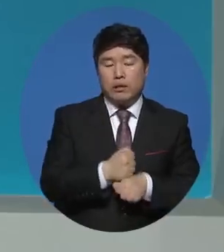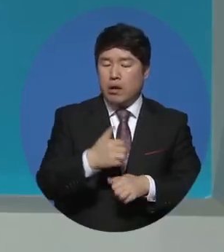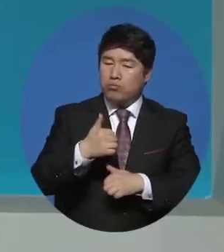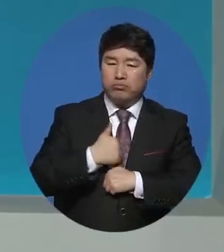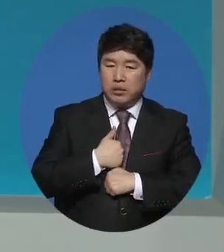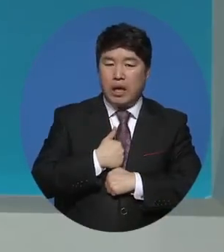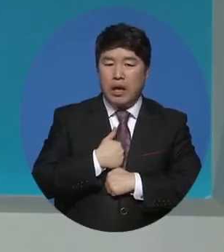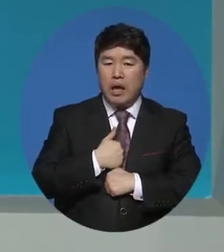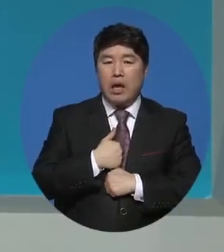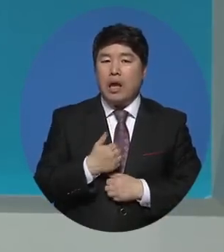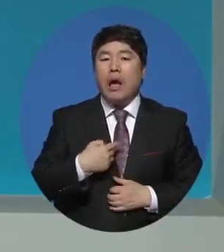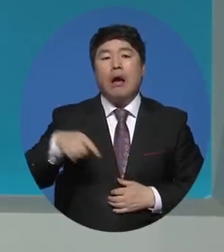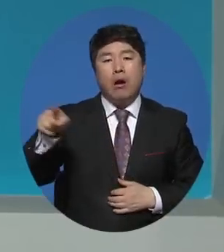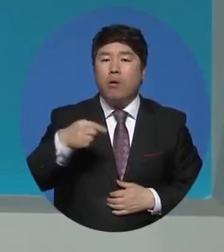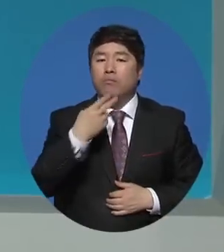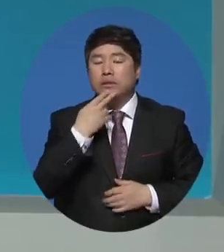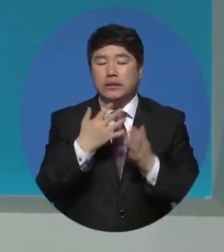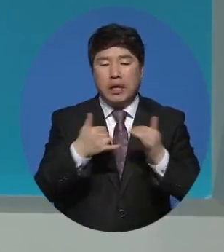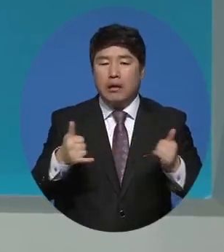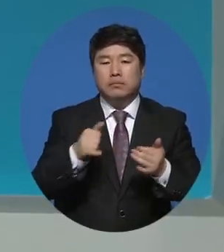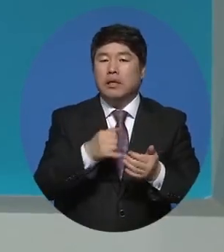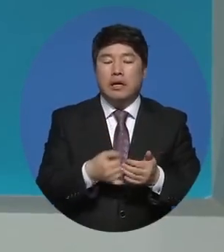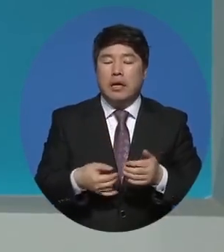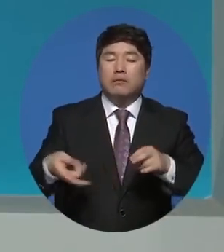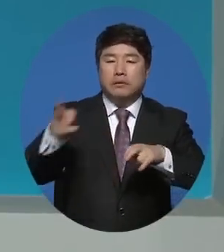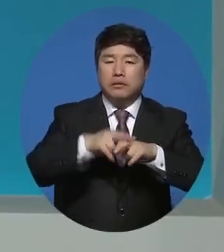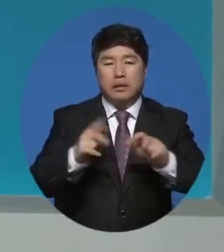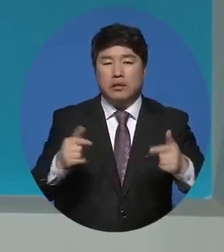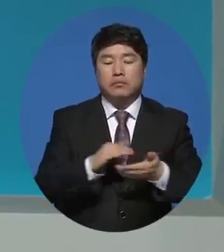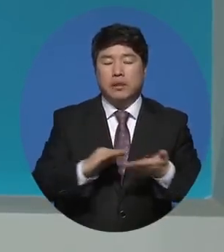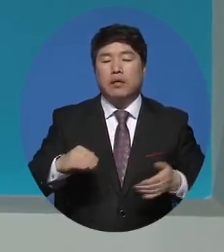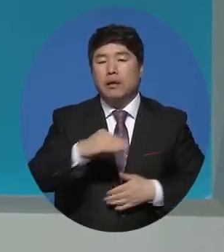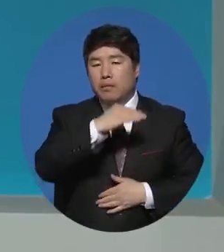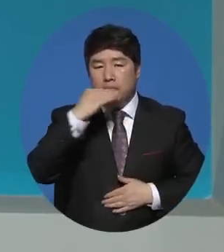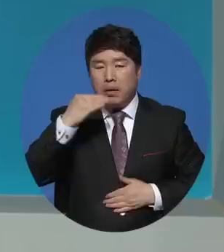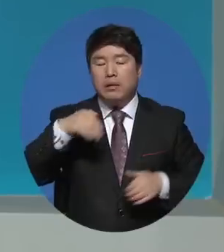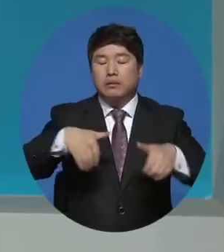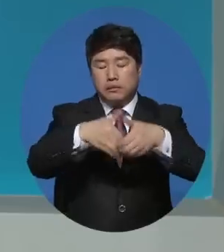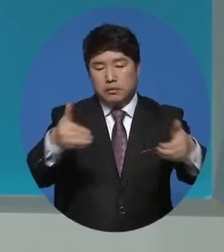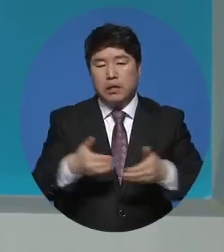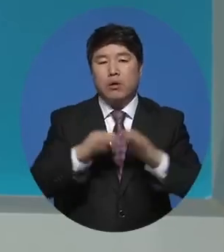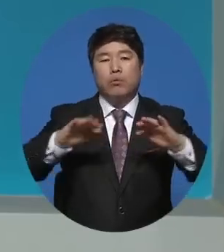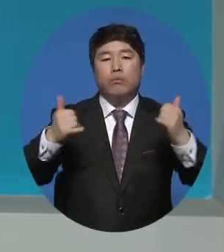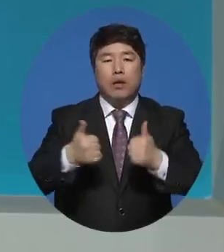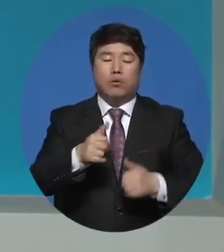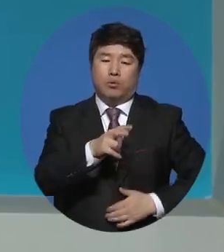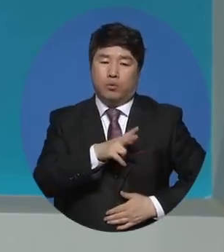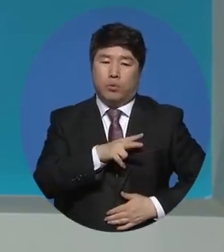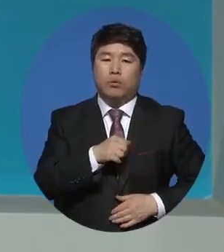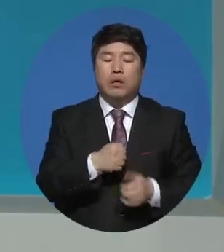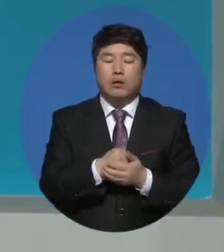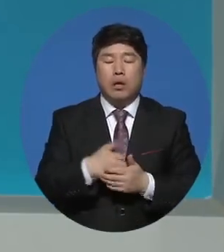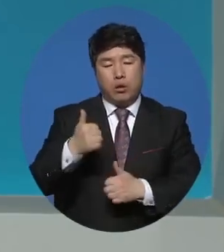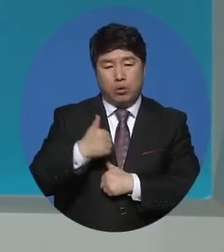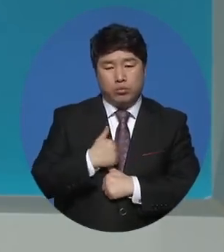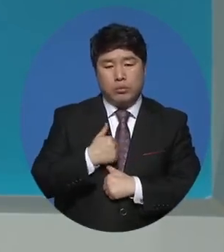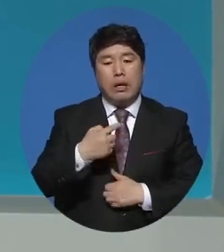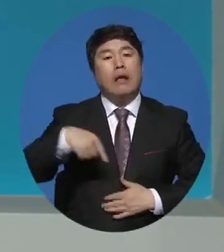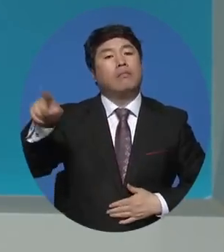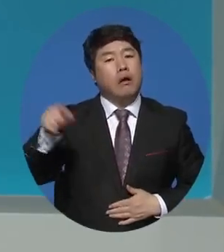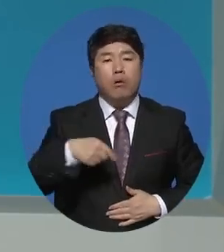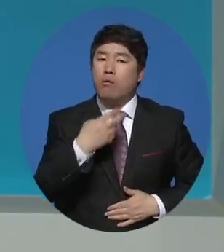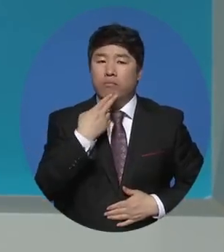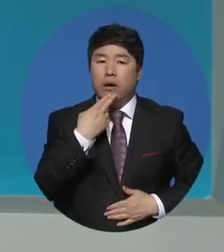온 사람 쓰지 않겠습니다 그리고 바른정당이 앞으로대이 국회의원 후보들 군대 갔다 오지 않은